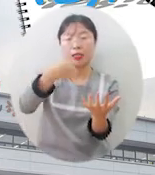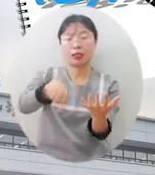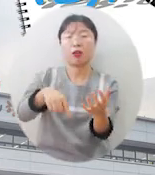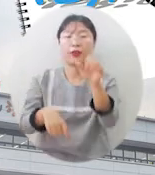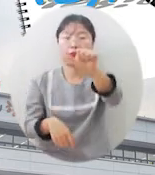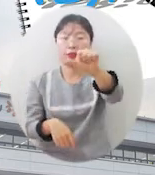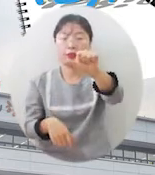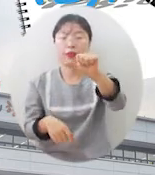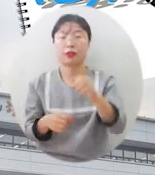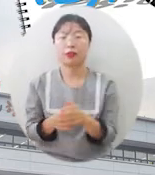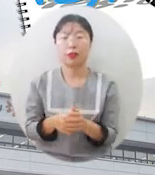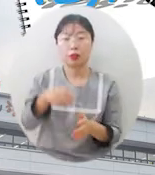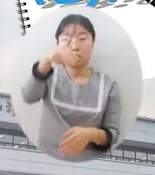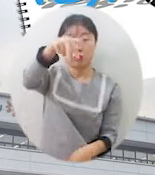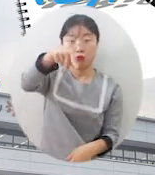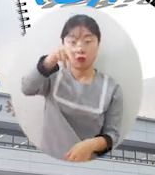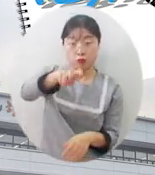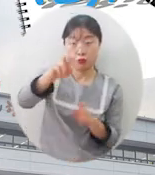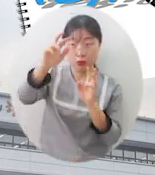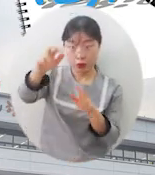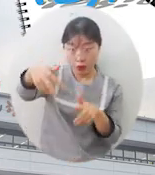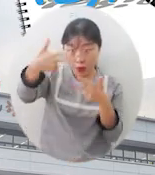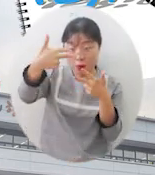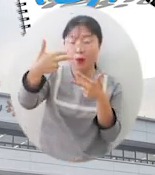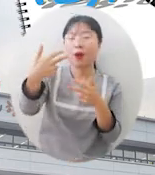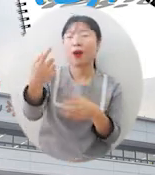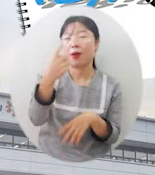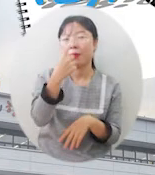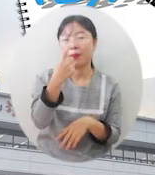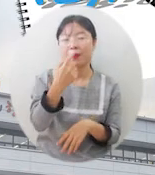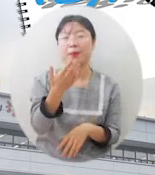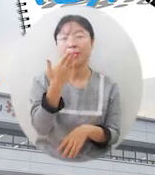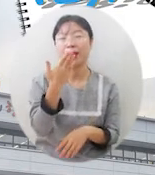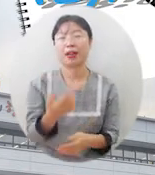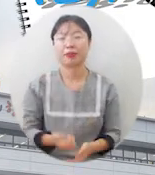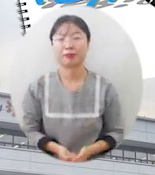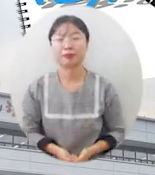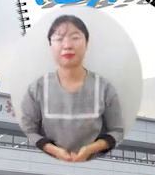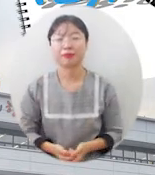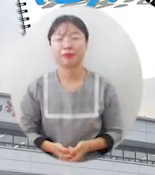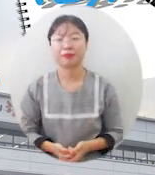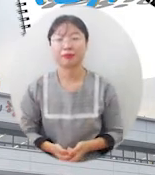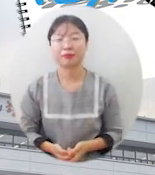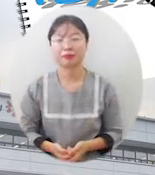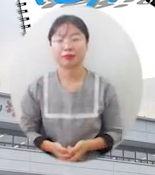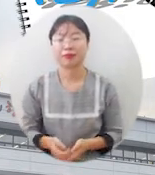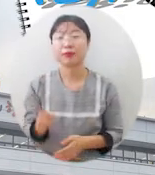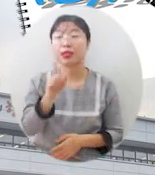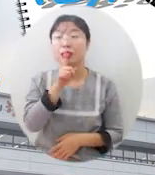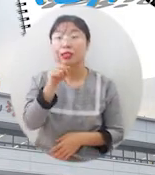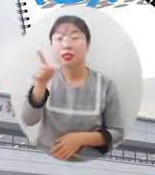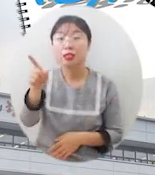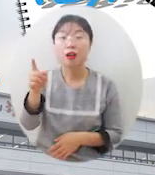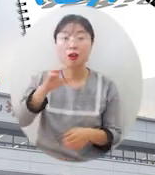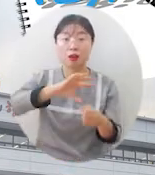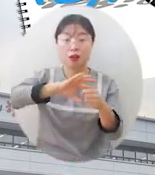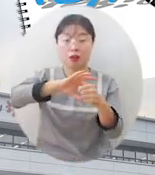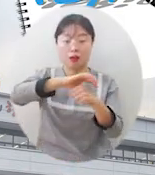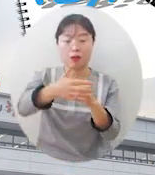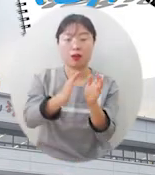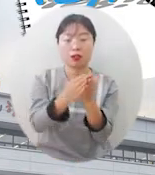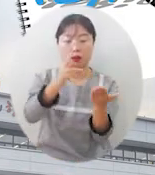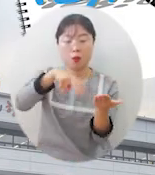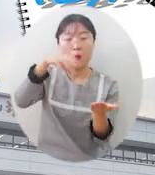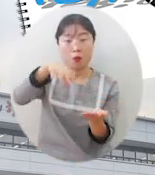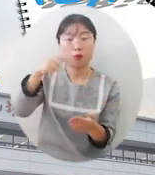있으며 줌 프로그램을 이용한 온라인 비대면 강좌로 진행됩니다. 신청은 도서관 홈페이지를 통해 접수할